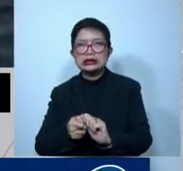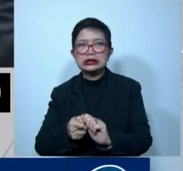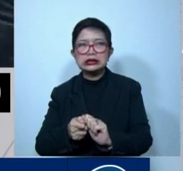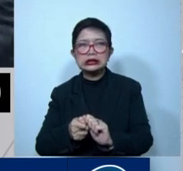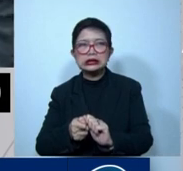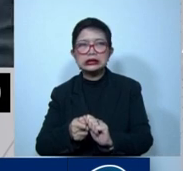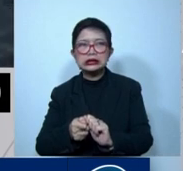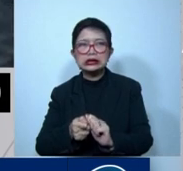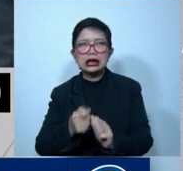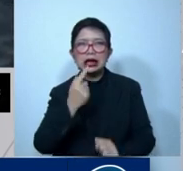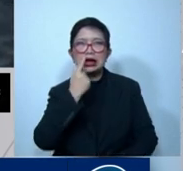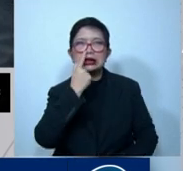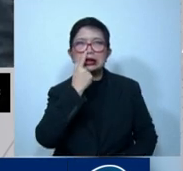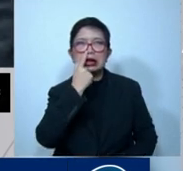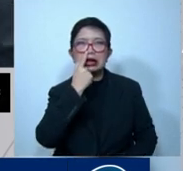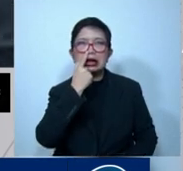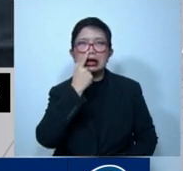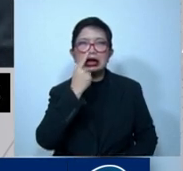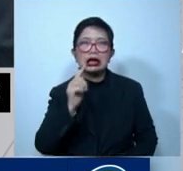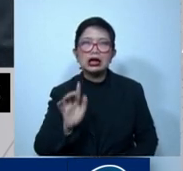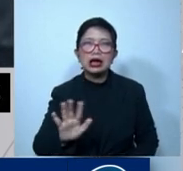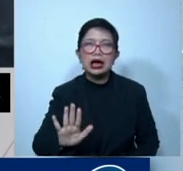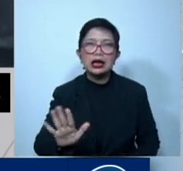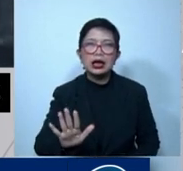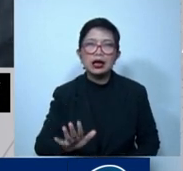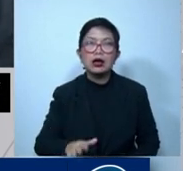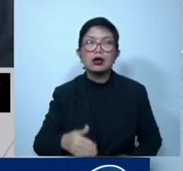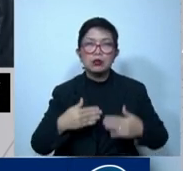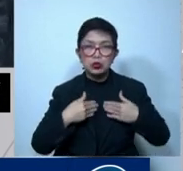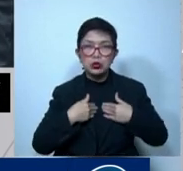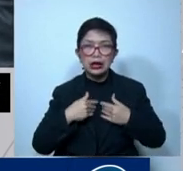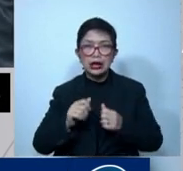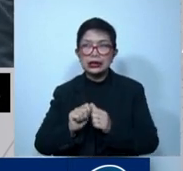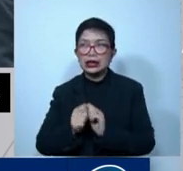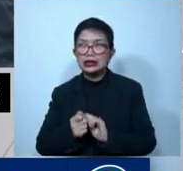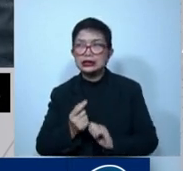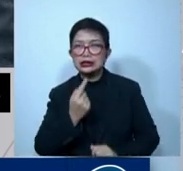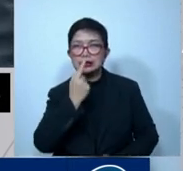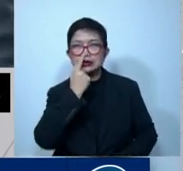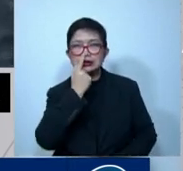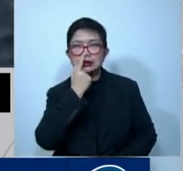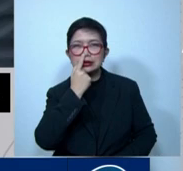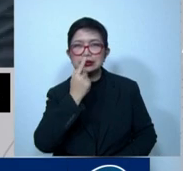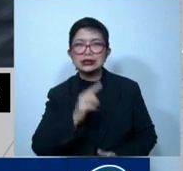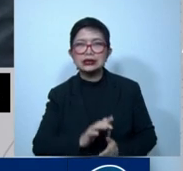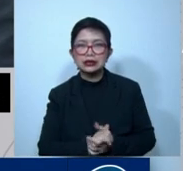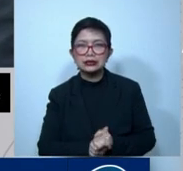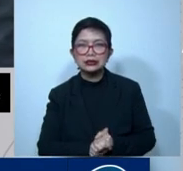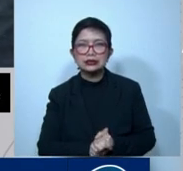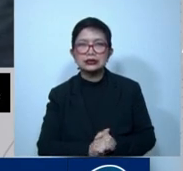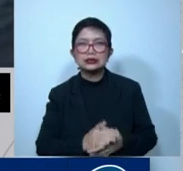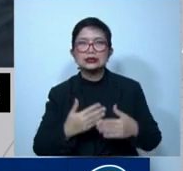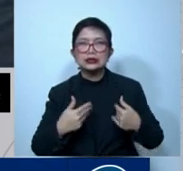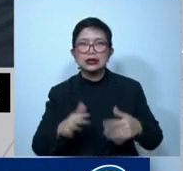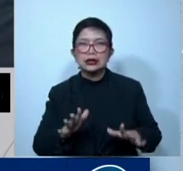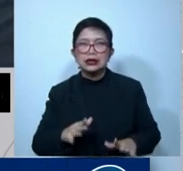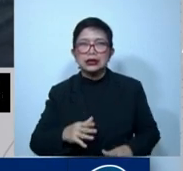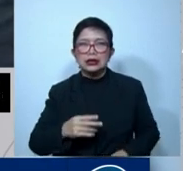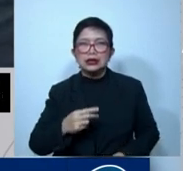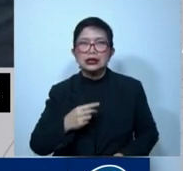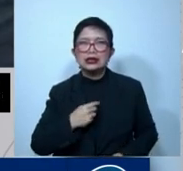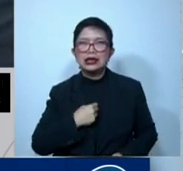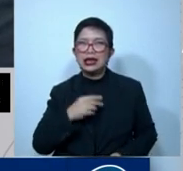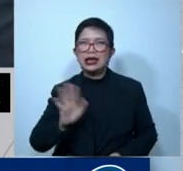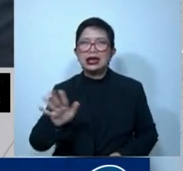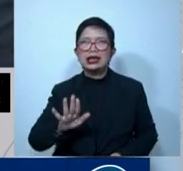tidak punya alat testing maka tidak ada covid yang punya alat testing maka ada covid tidak ya covid saya pousi saya